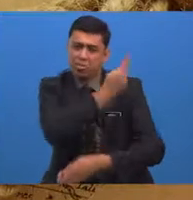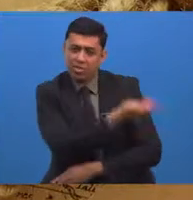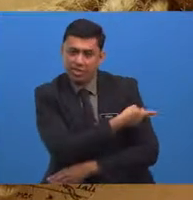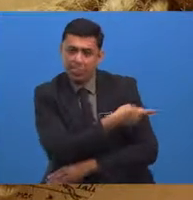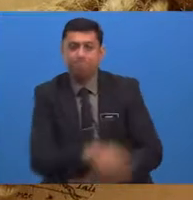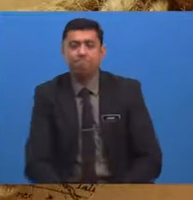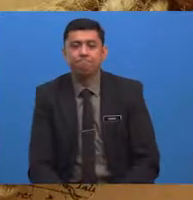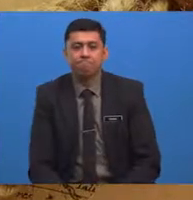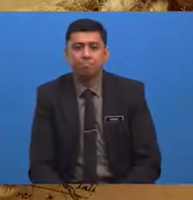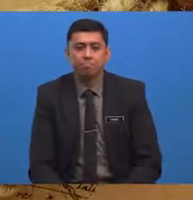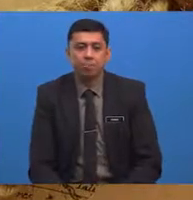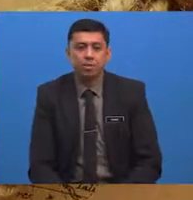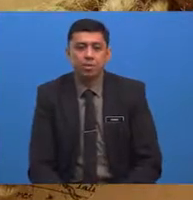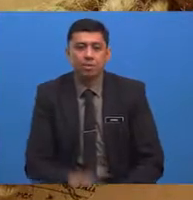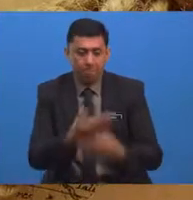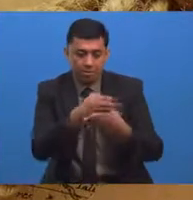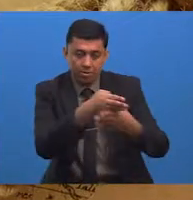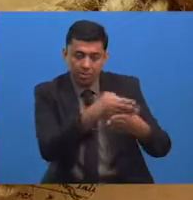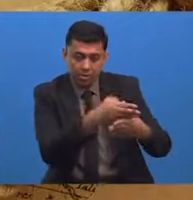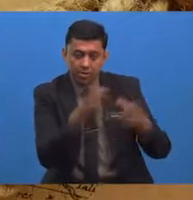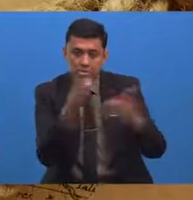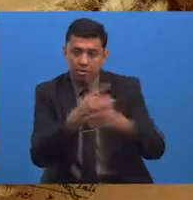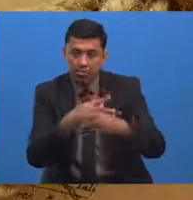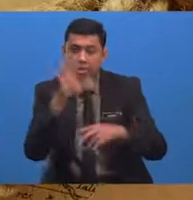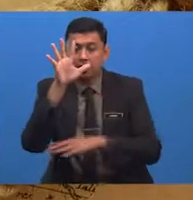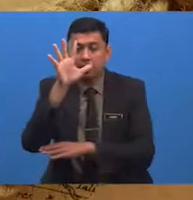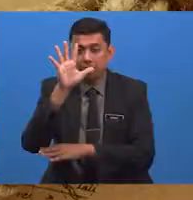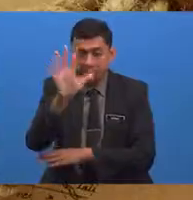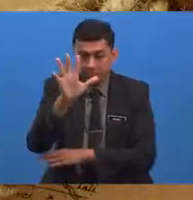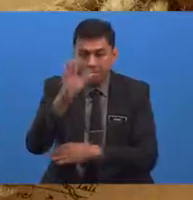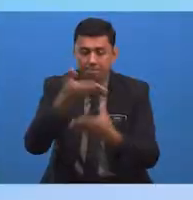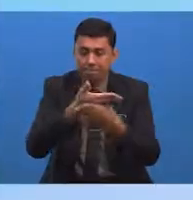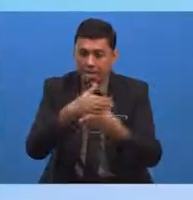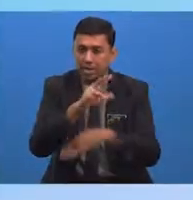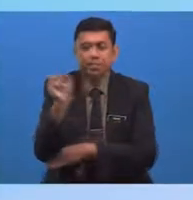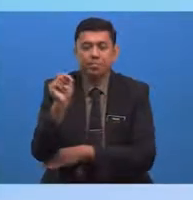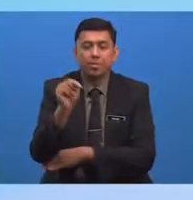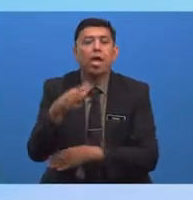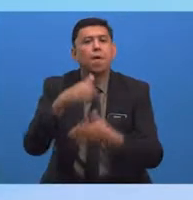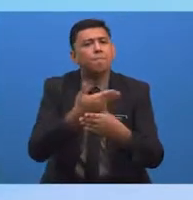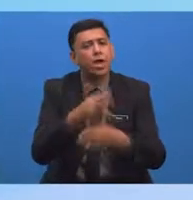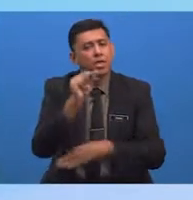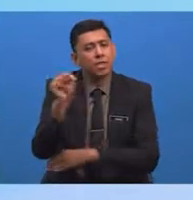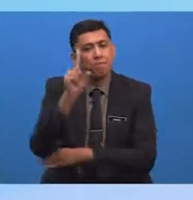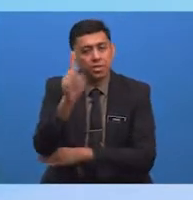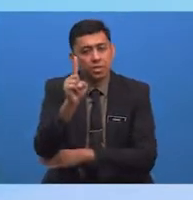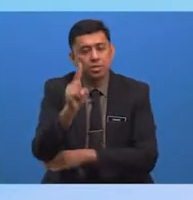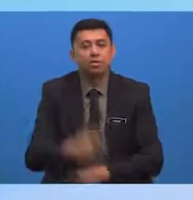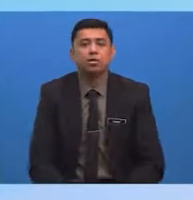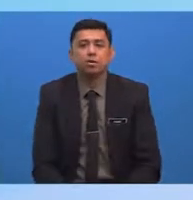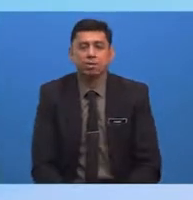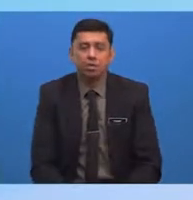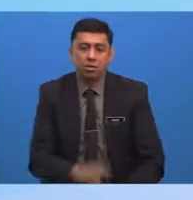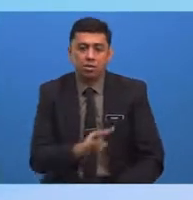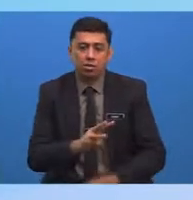dikuasai. Dinasti Brooke membahagikan Sarawak kepada 5 bahagian. Bahagian pertama terdiri